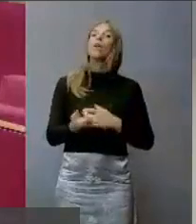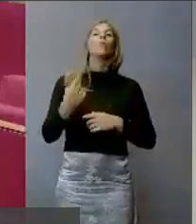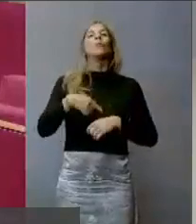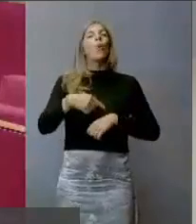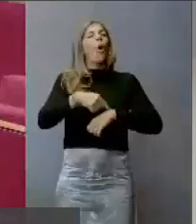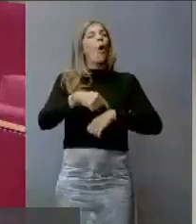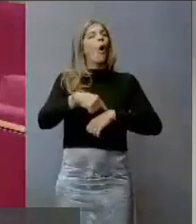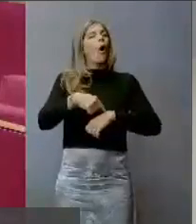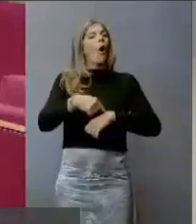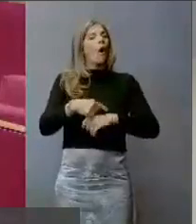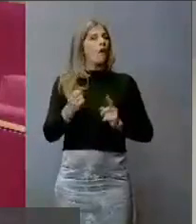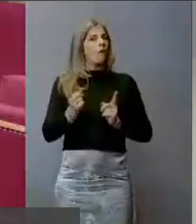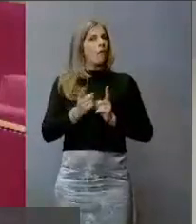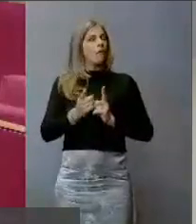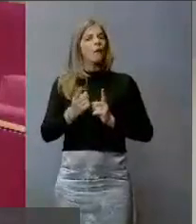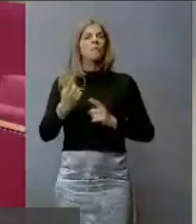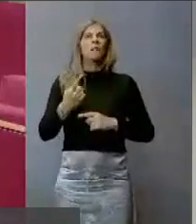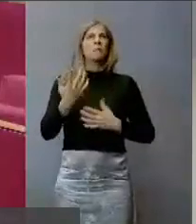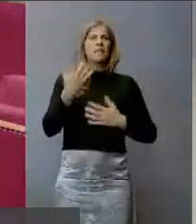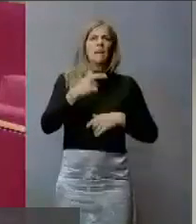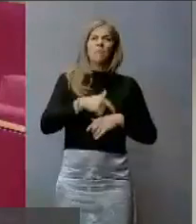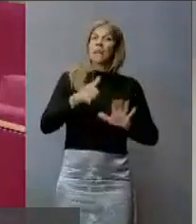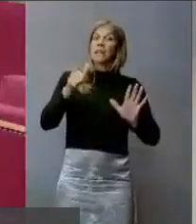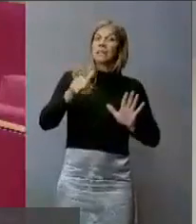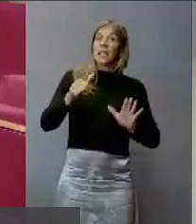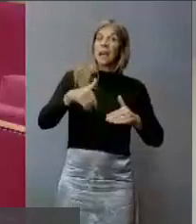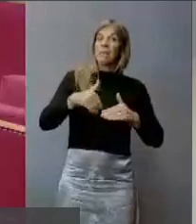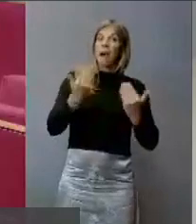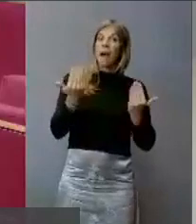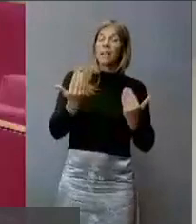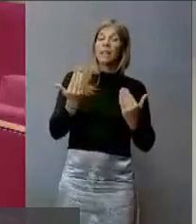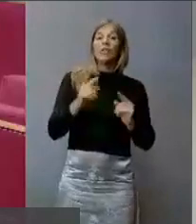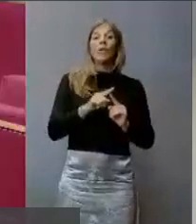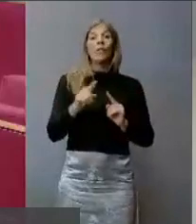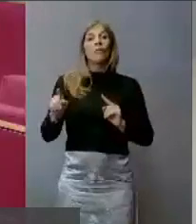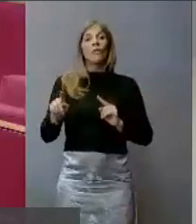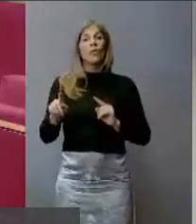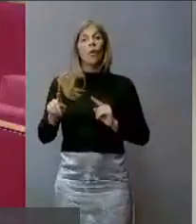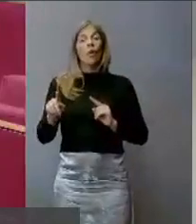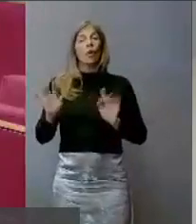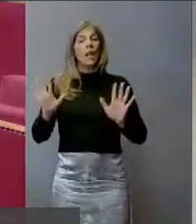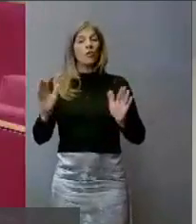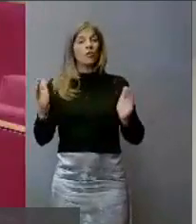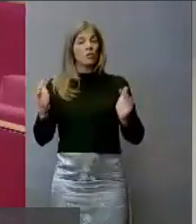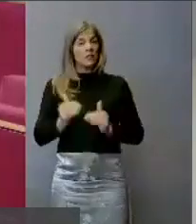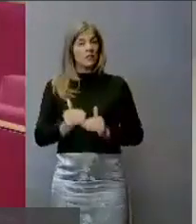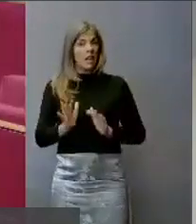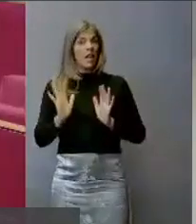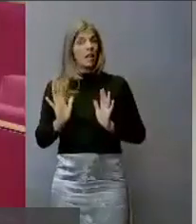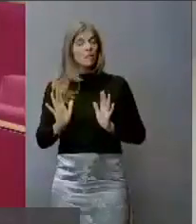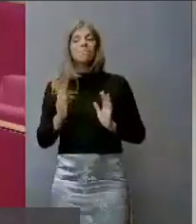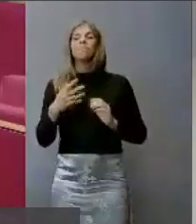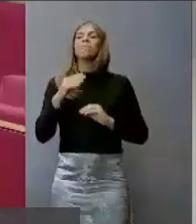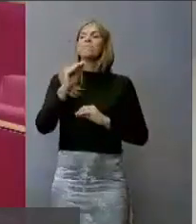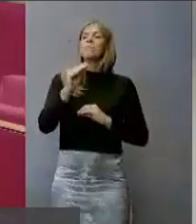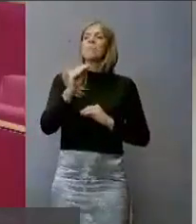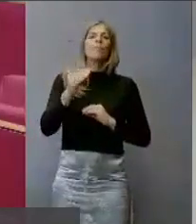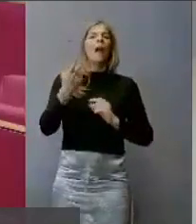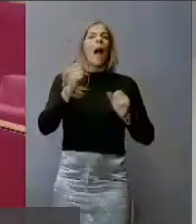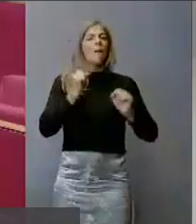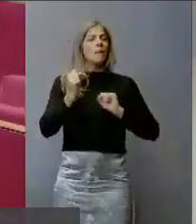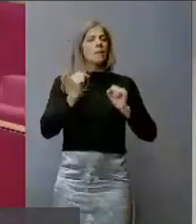perché mi risultano dalle 6 del mattino fino alle 22 e chiedo pertanto quali sono le intenzioni dell'amministrazione in merito